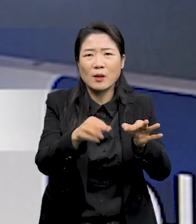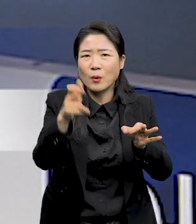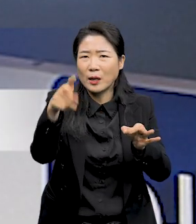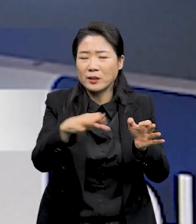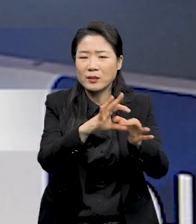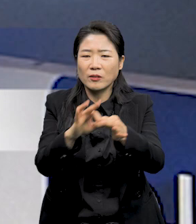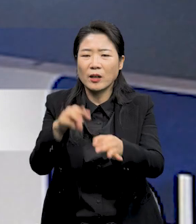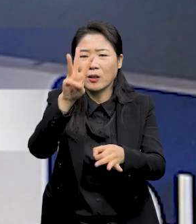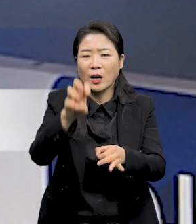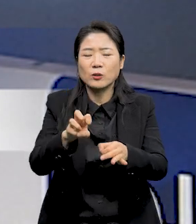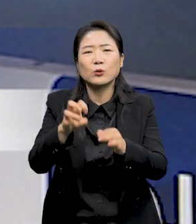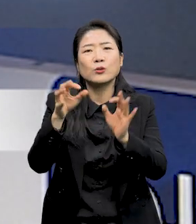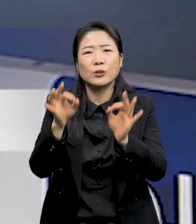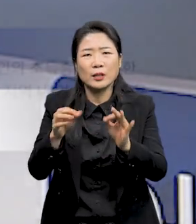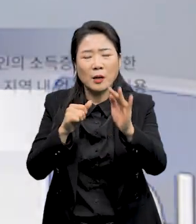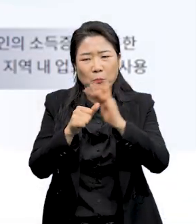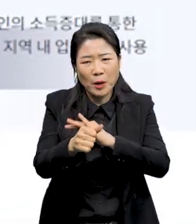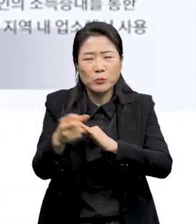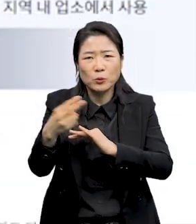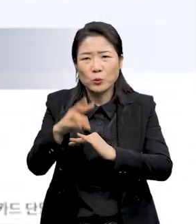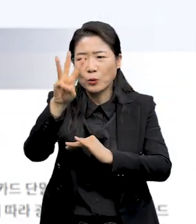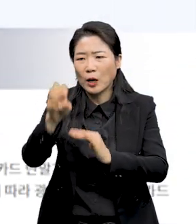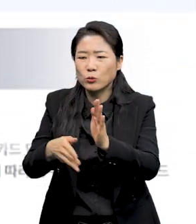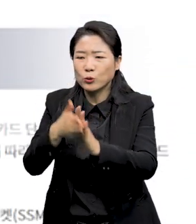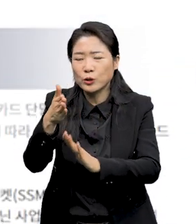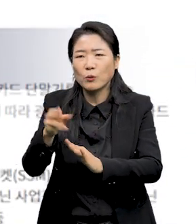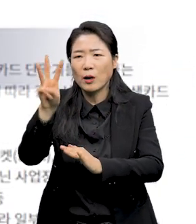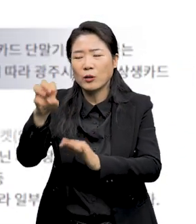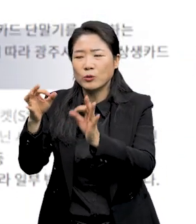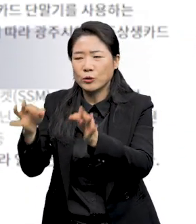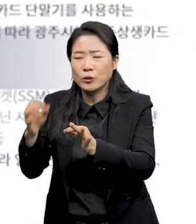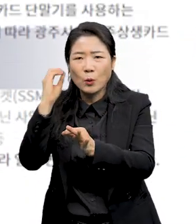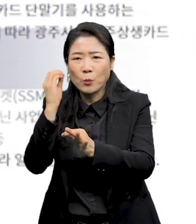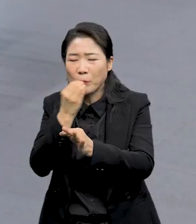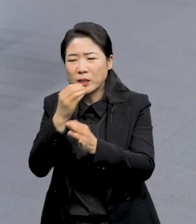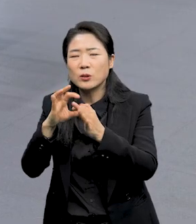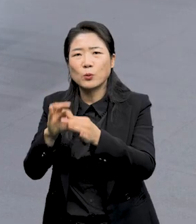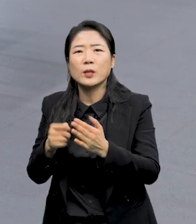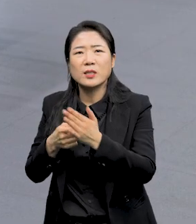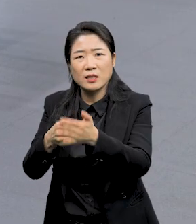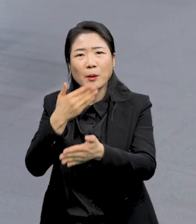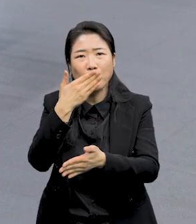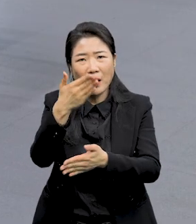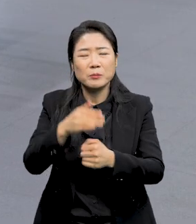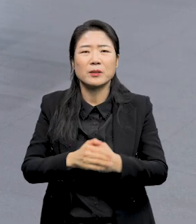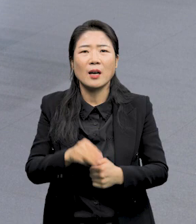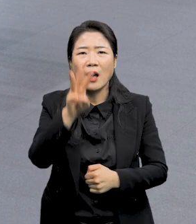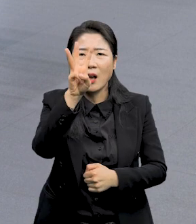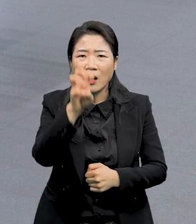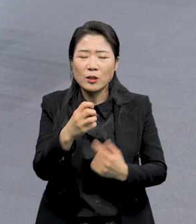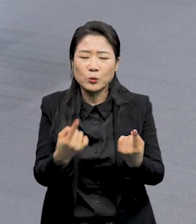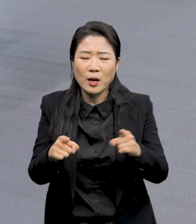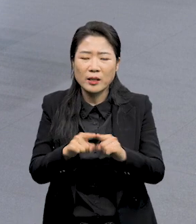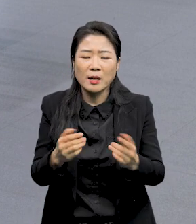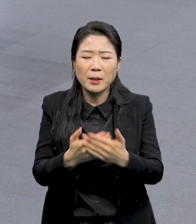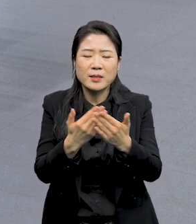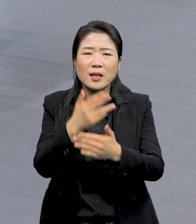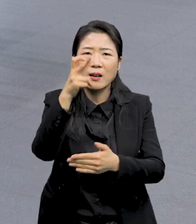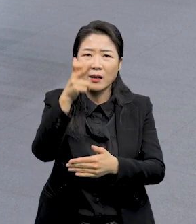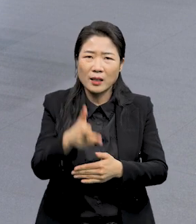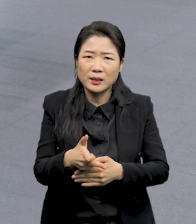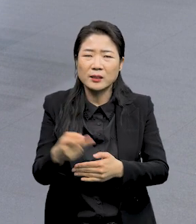광주은행 방문 또는 시와 광주은행 홈페이지를 통해 가능합니다 한편 광주 상생 카드는